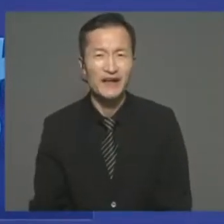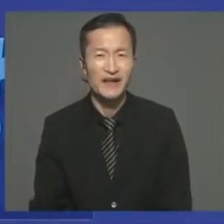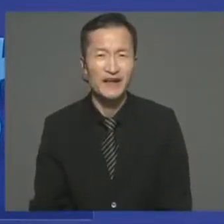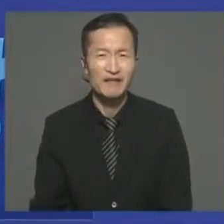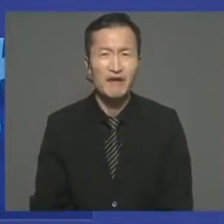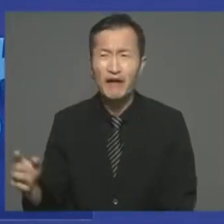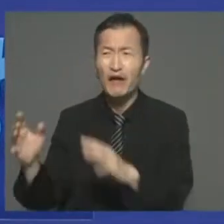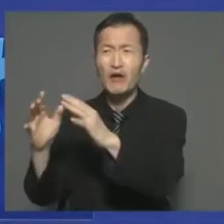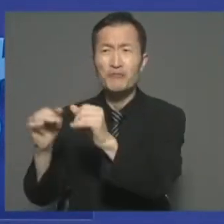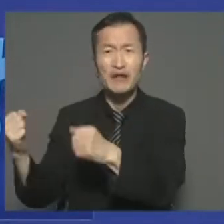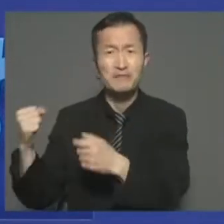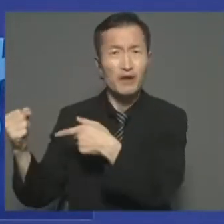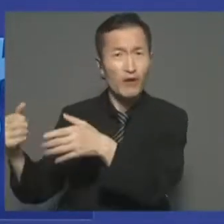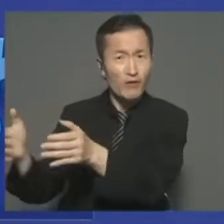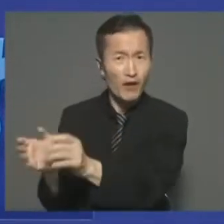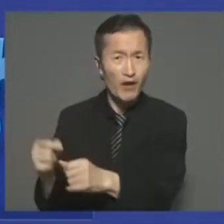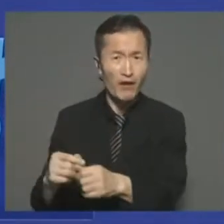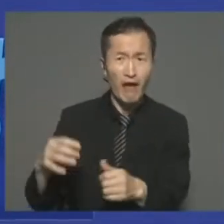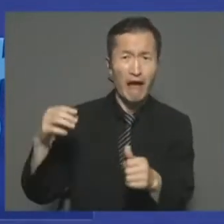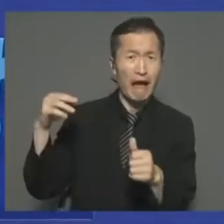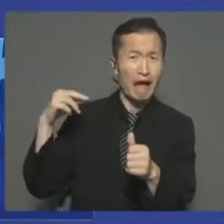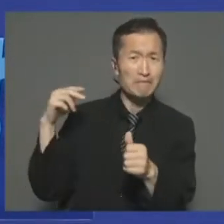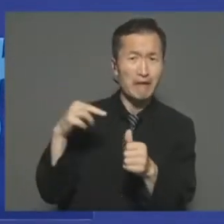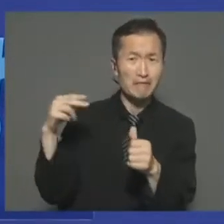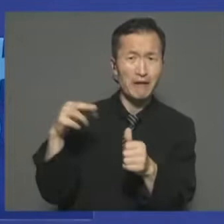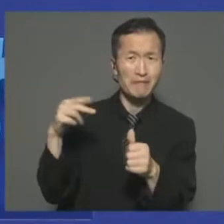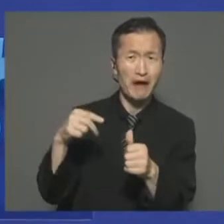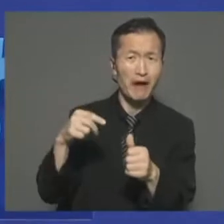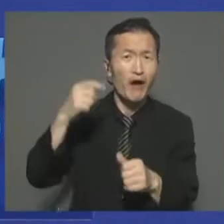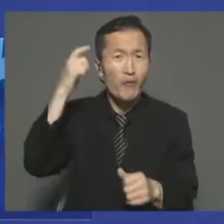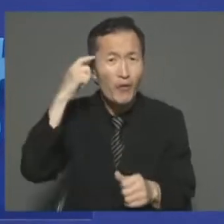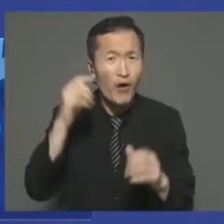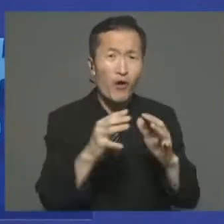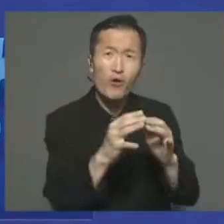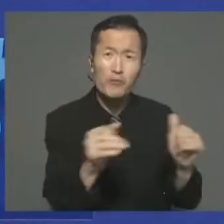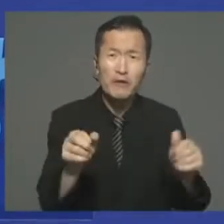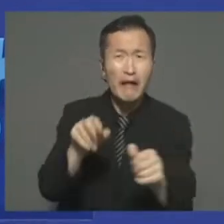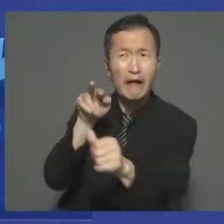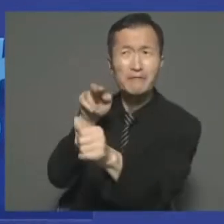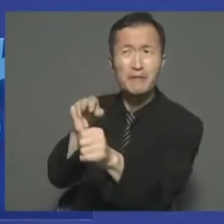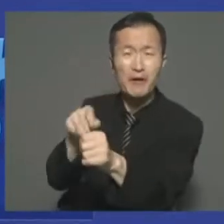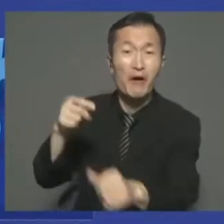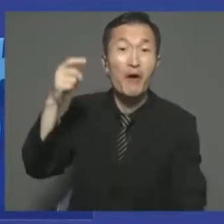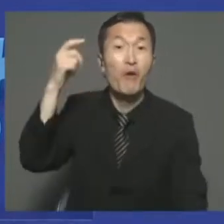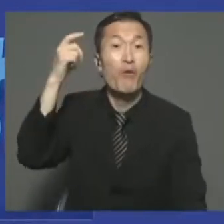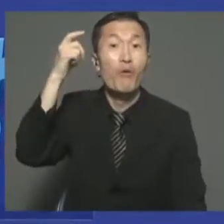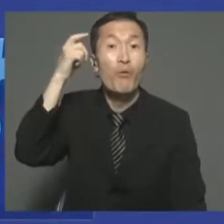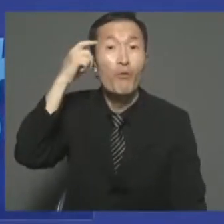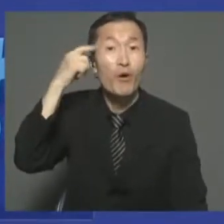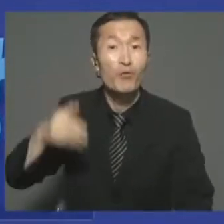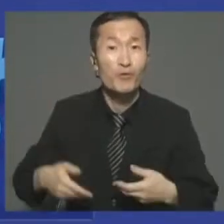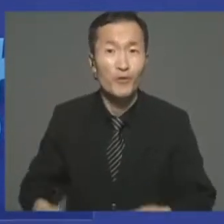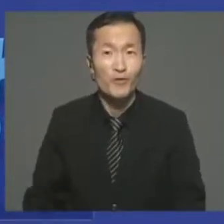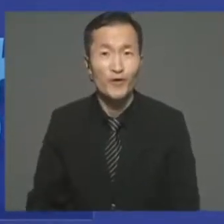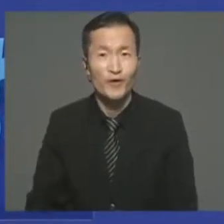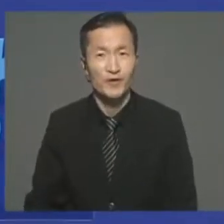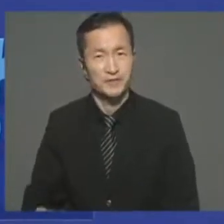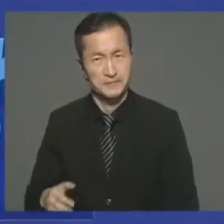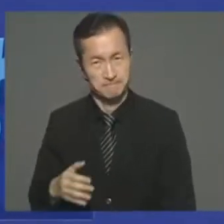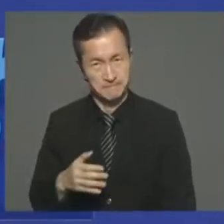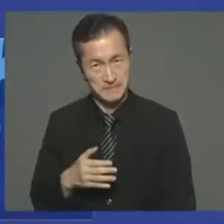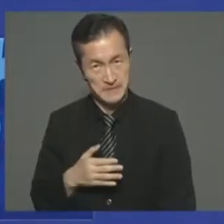후예들에게 그런 조롱을 받고 국민들에게 지탄받는 긁어 부스럼의 논란에 빠져야 합니까? 저는